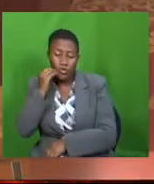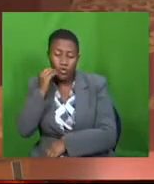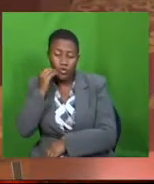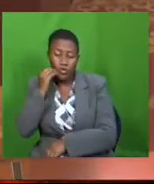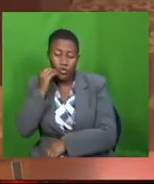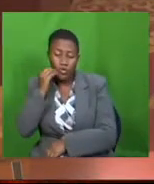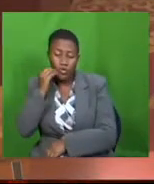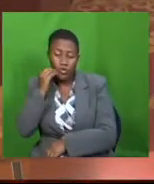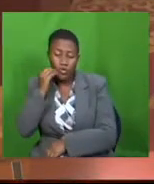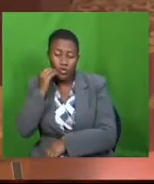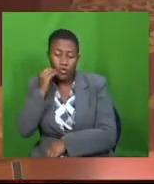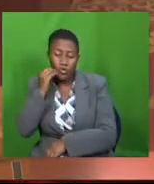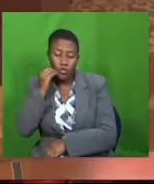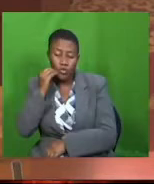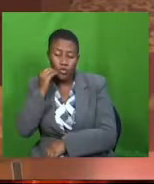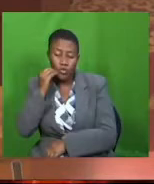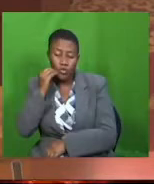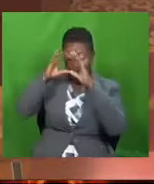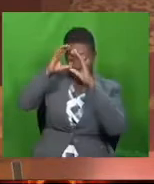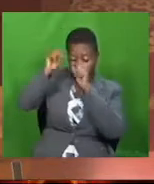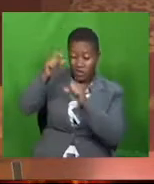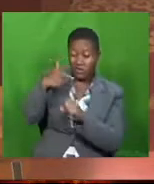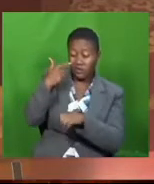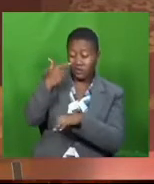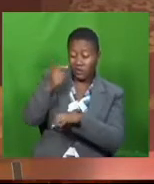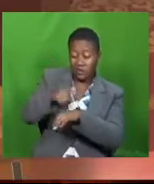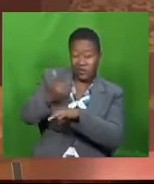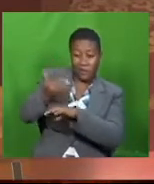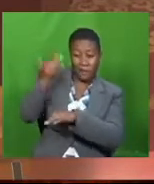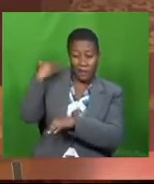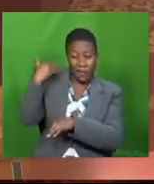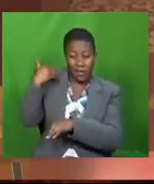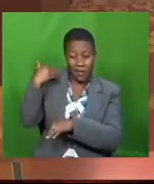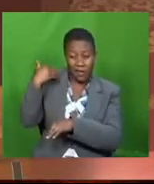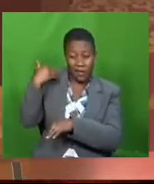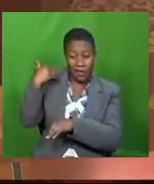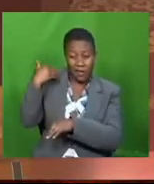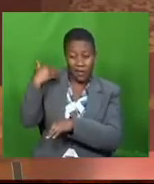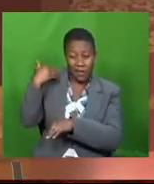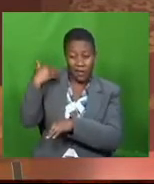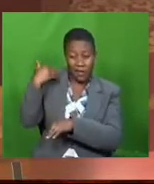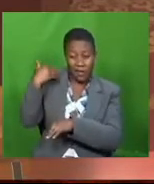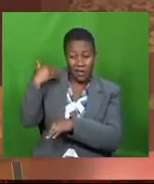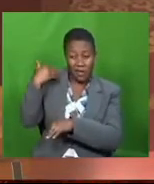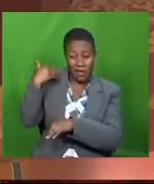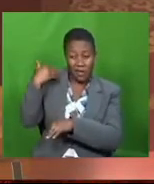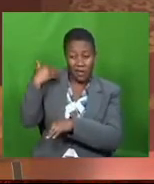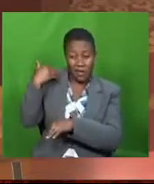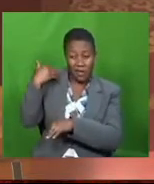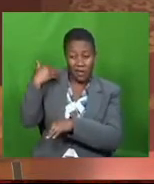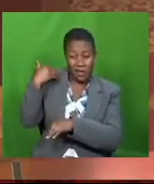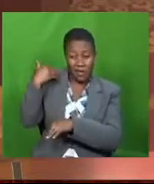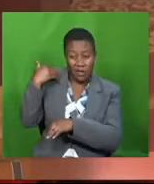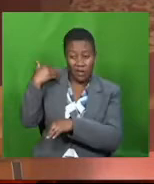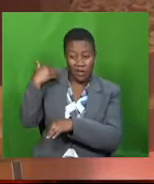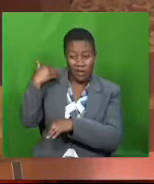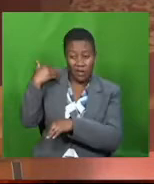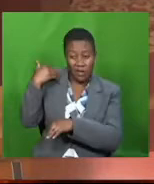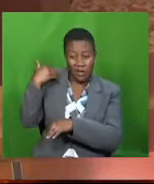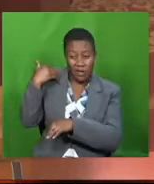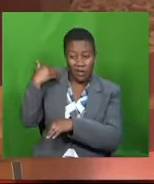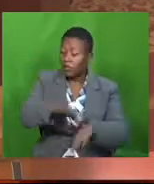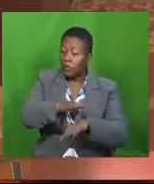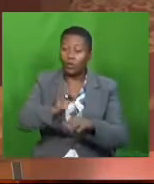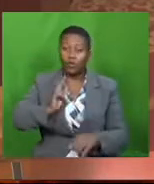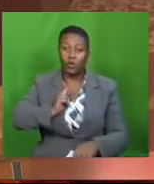no wa kire mo program a sa sika no soso o mo de support ye enti kulunu ewo mu no ewa yefa